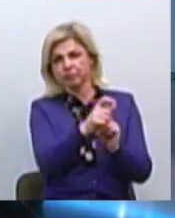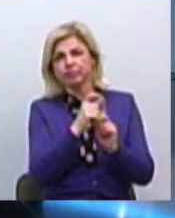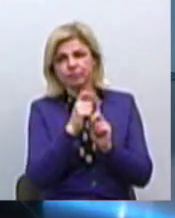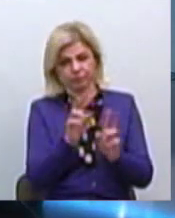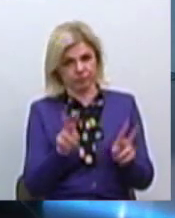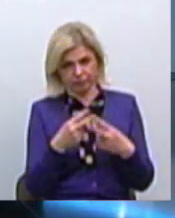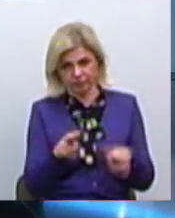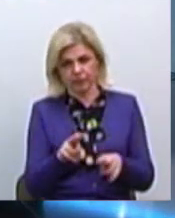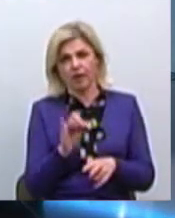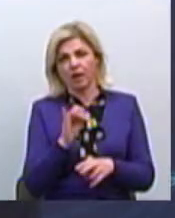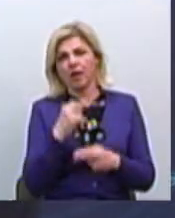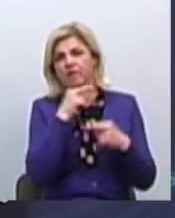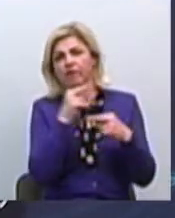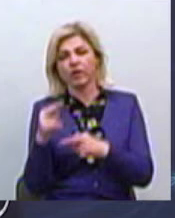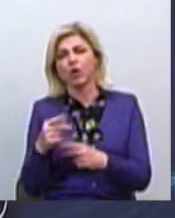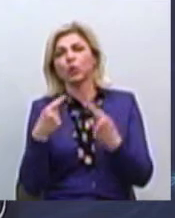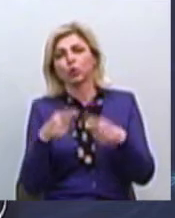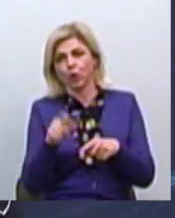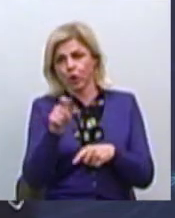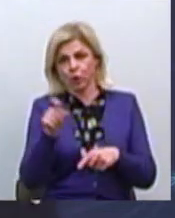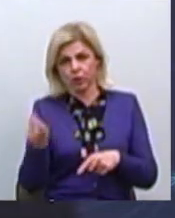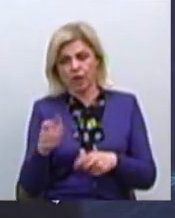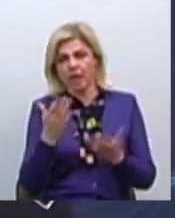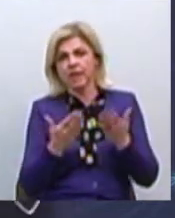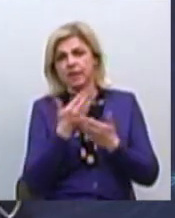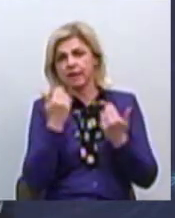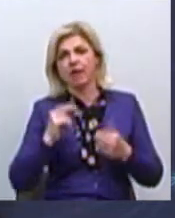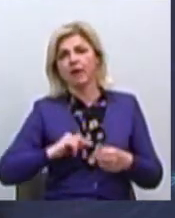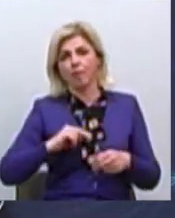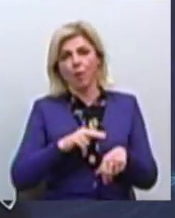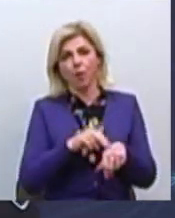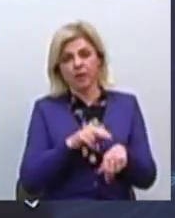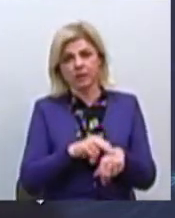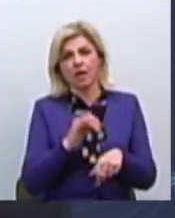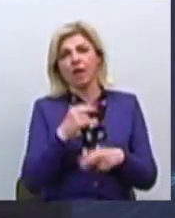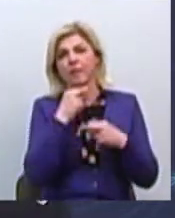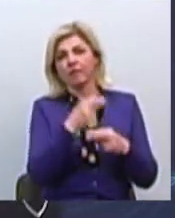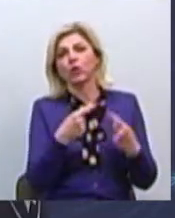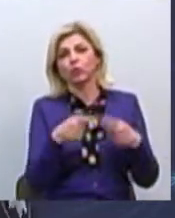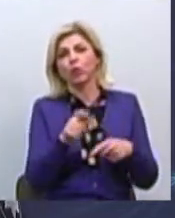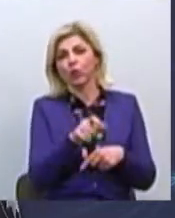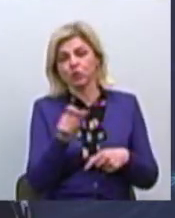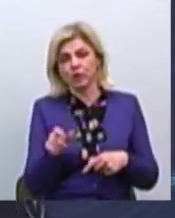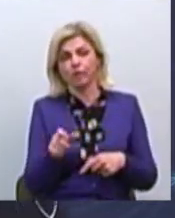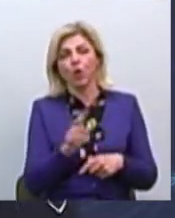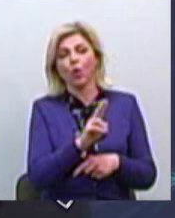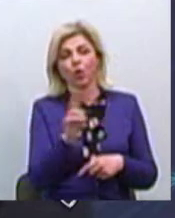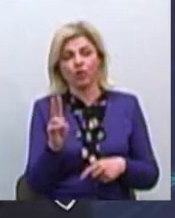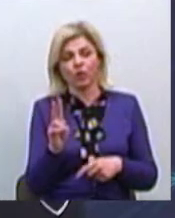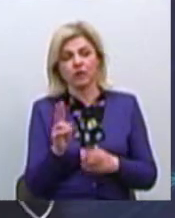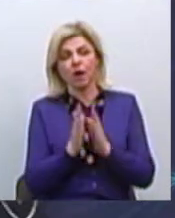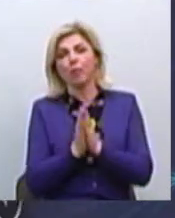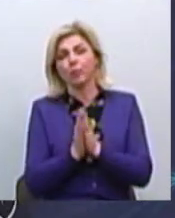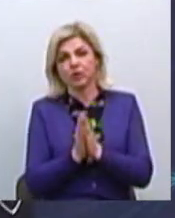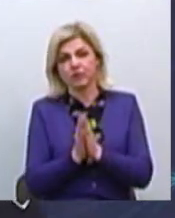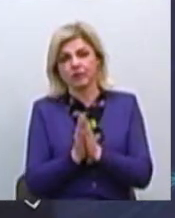привертати увагу інших осіб, якщо немає працівників поліції, привертати увагу інших осіб, там когось